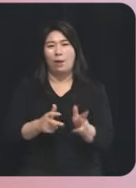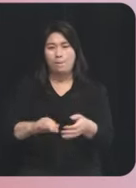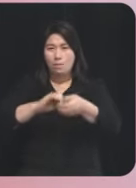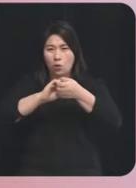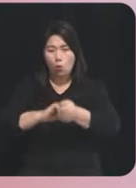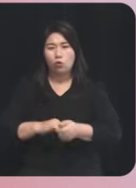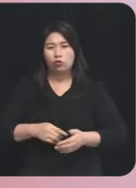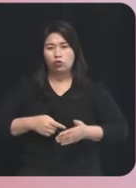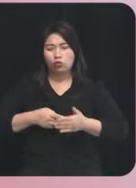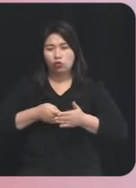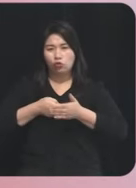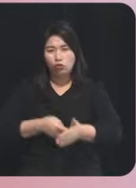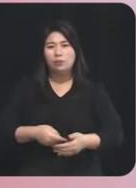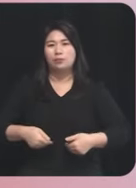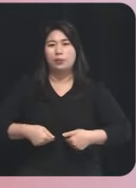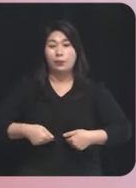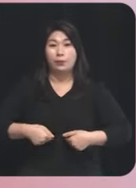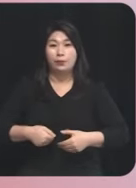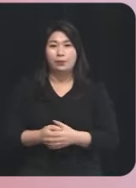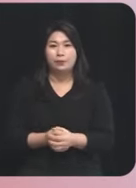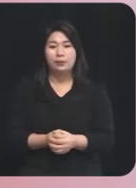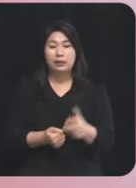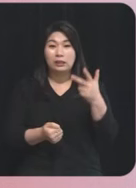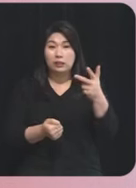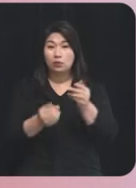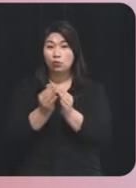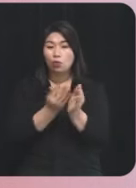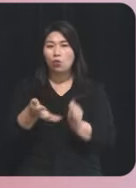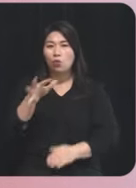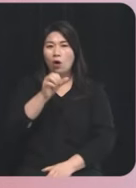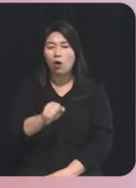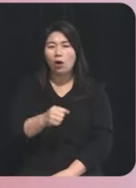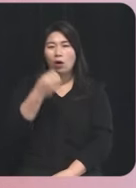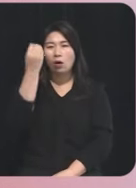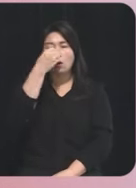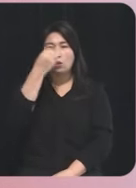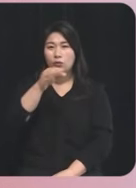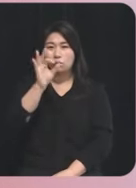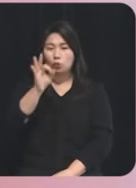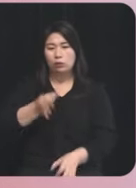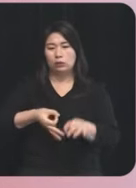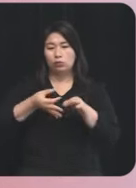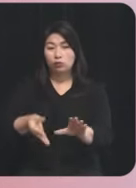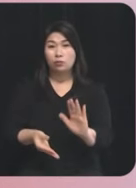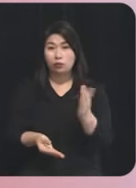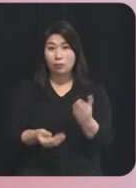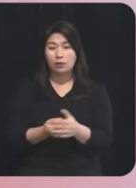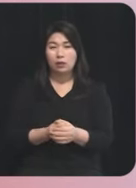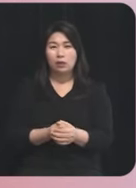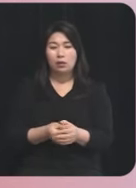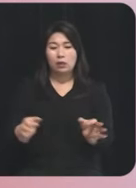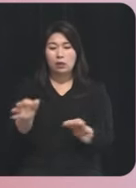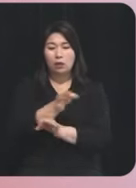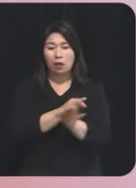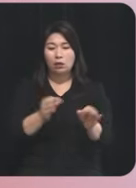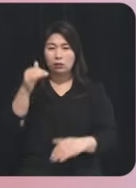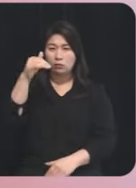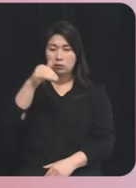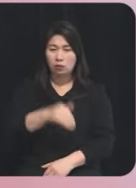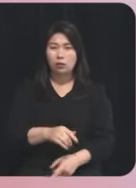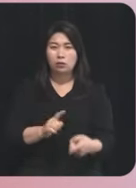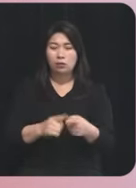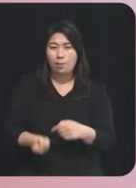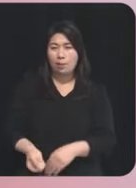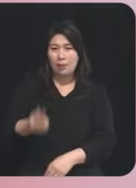반드시 추진되어야 합니다. 7조 원이라는 천문학적 비용이 투입됩니다. 침체된 제주 경제를